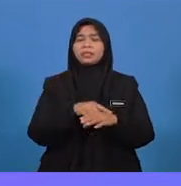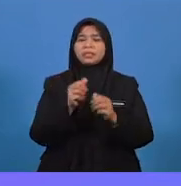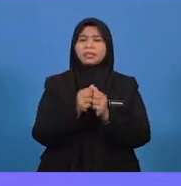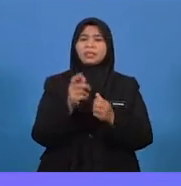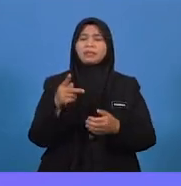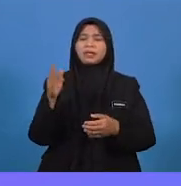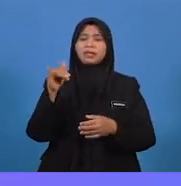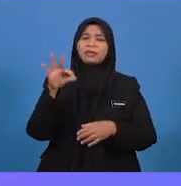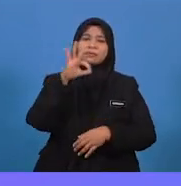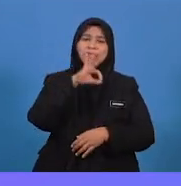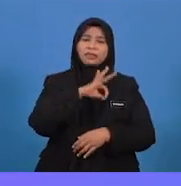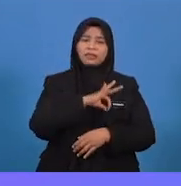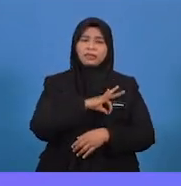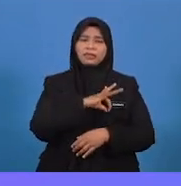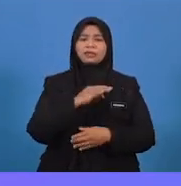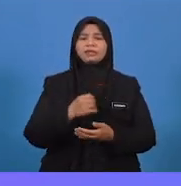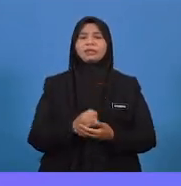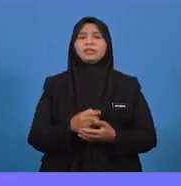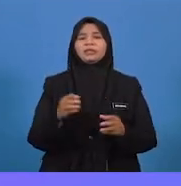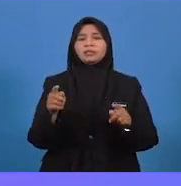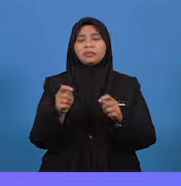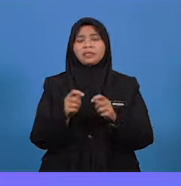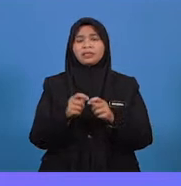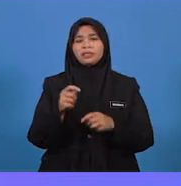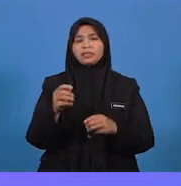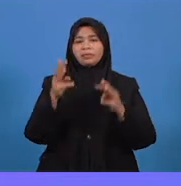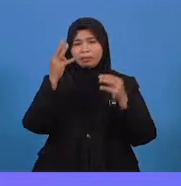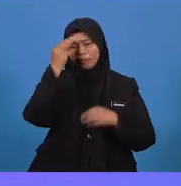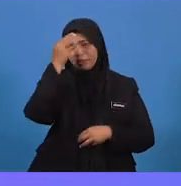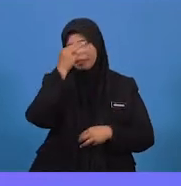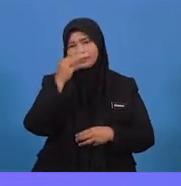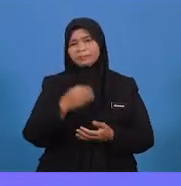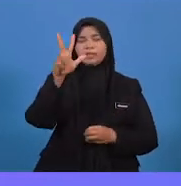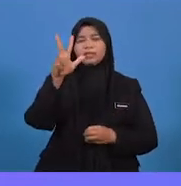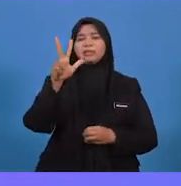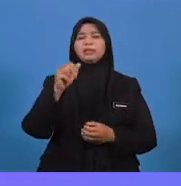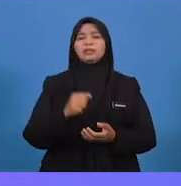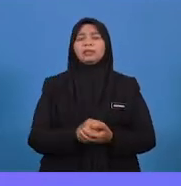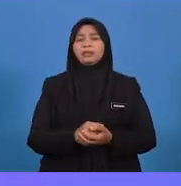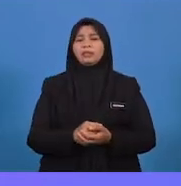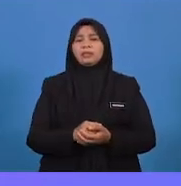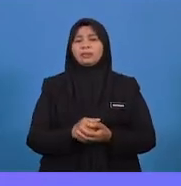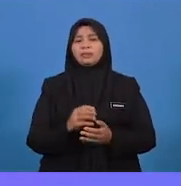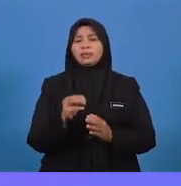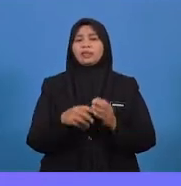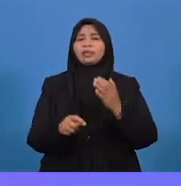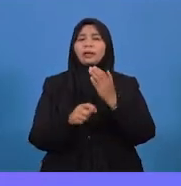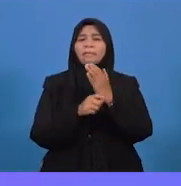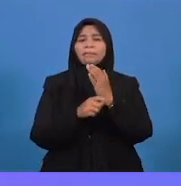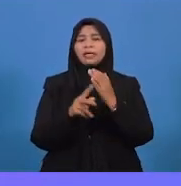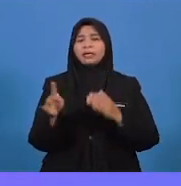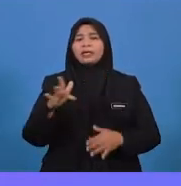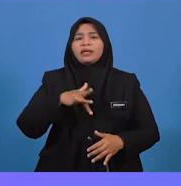halnya malaikat yang tidak pernah putus beribadah siang dan malam. Hikmah ketiga, dengan beriman kepada